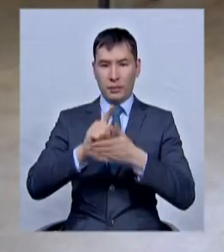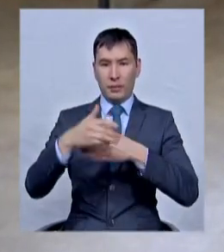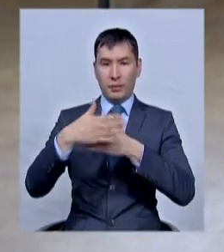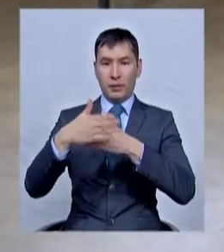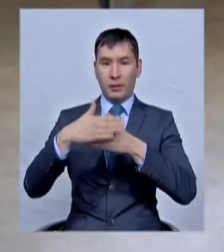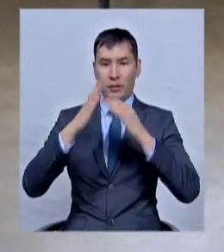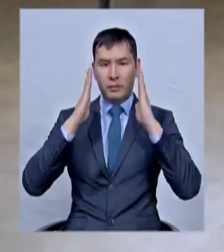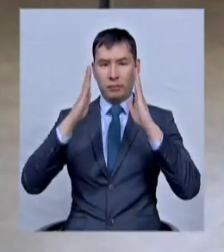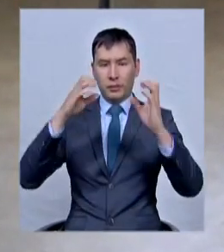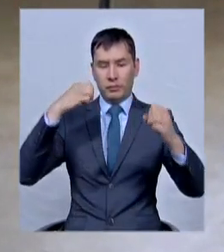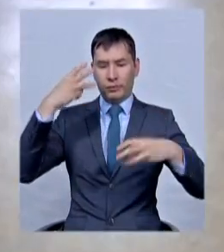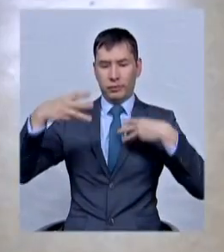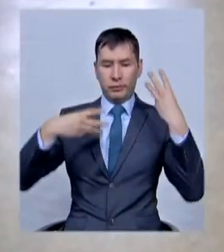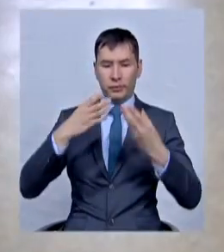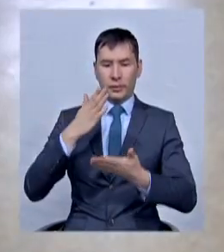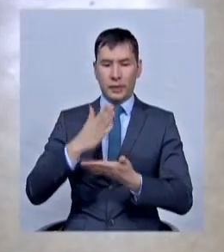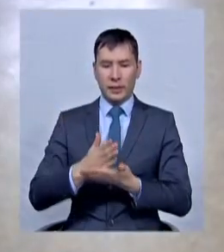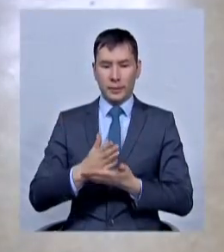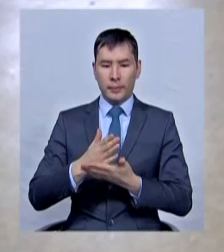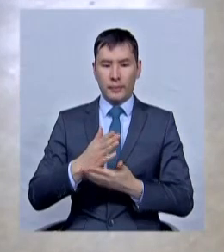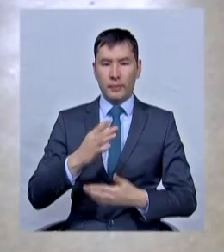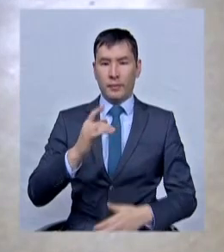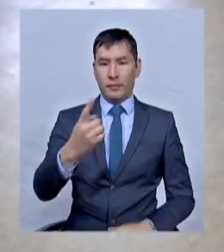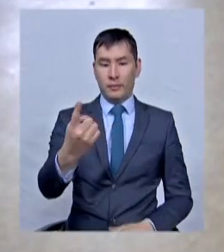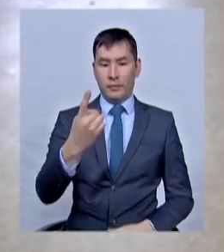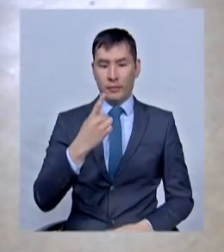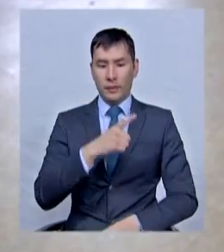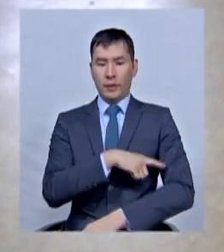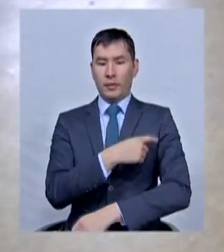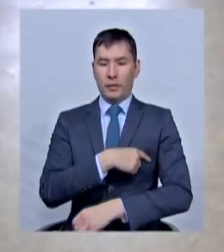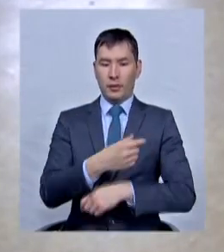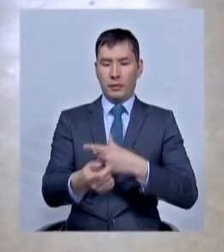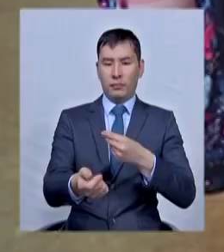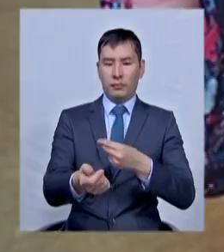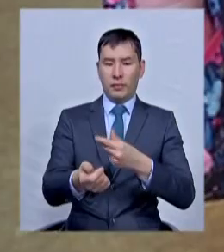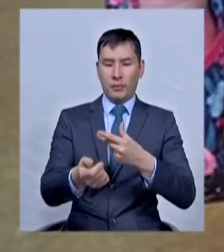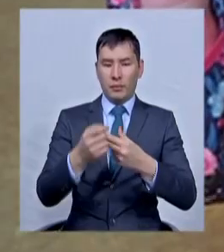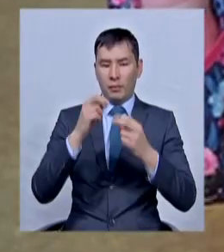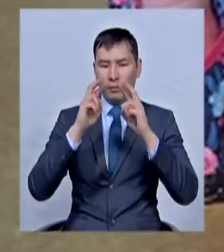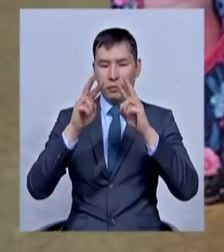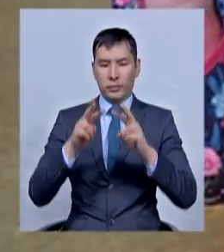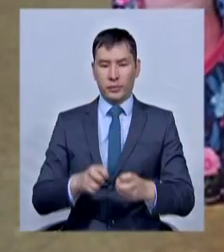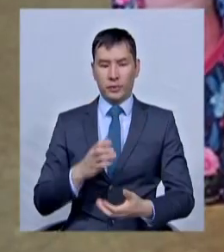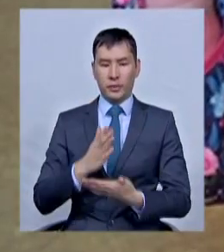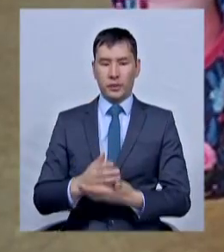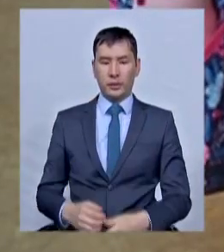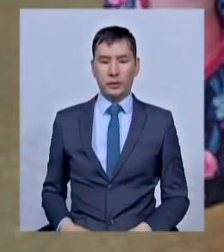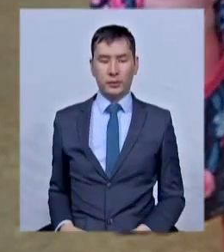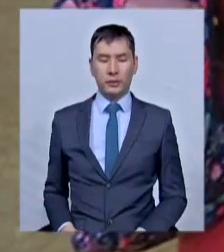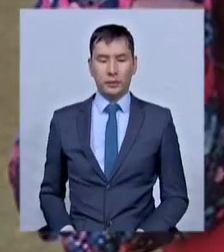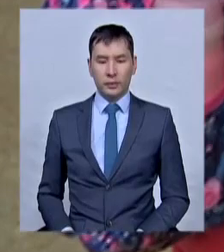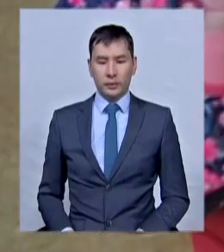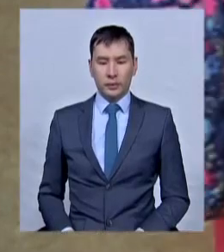Ал оларды күтіп алатын мейірбике әрбірінің дене қызуын өлшеп, арнайы қойын дәптеріне тіркеп отырады. Әр сыныпта кесте бойынша қосылатын